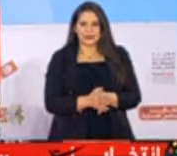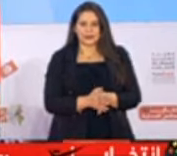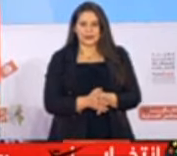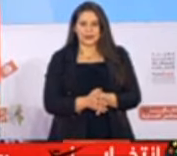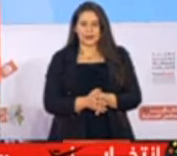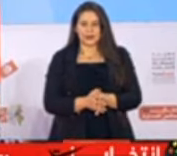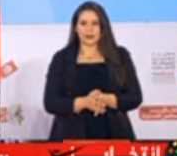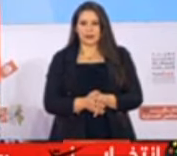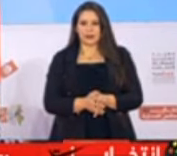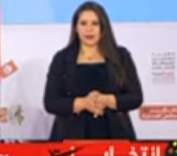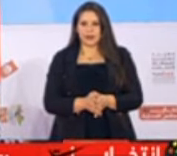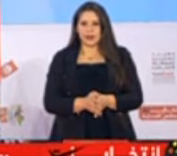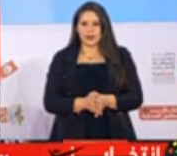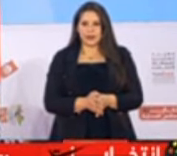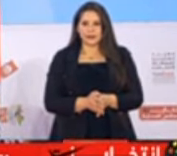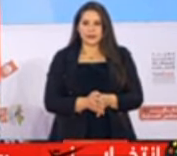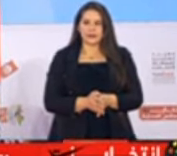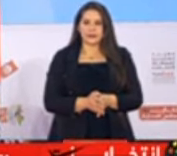شكرا.